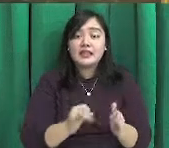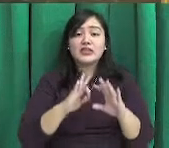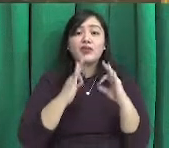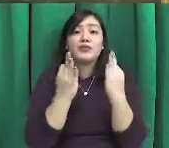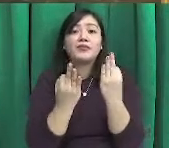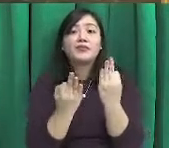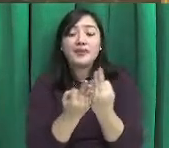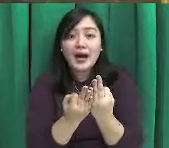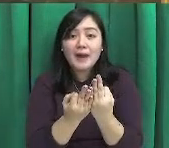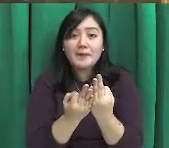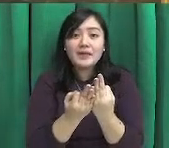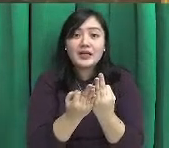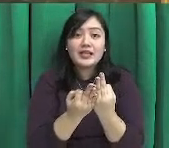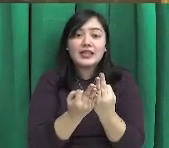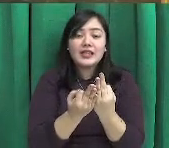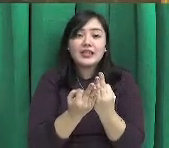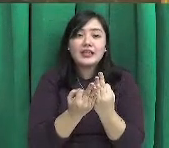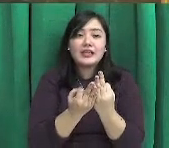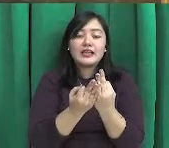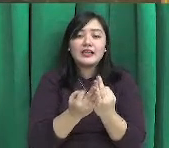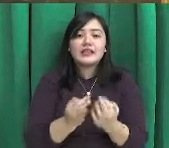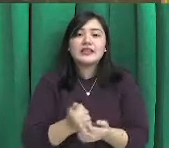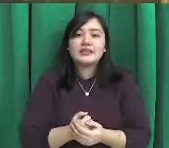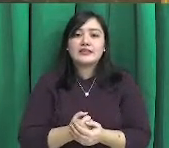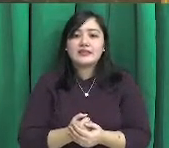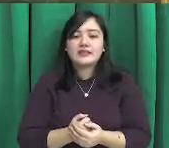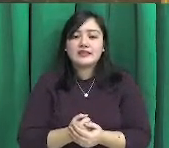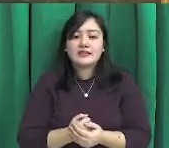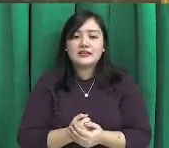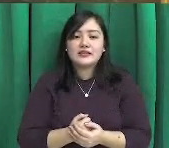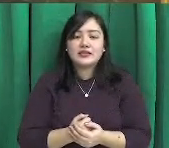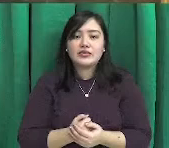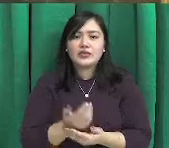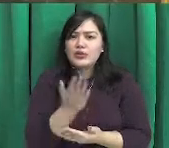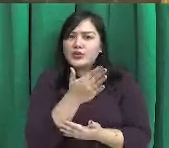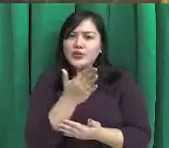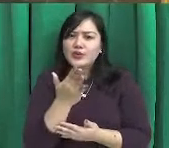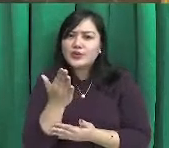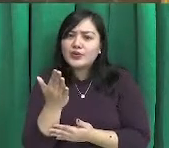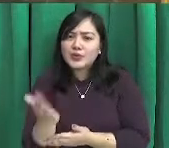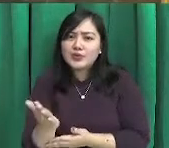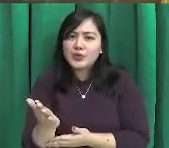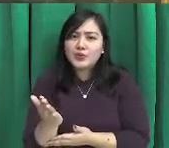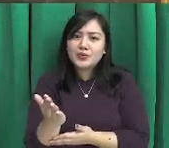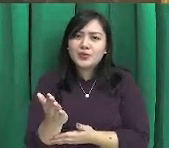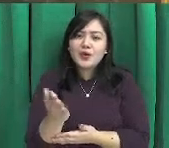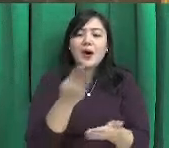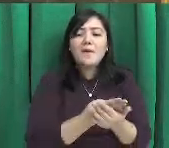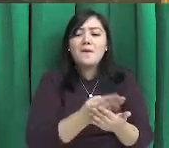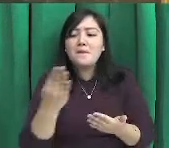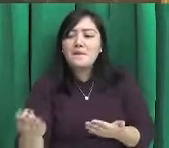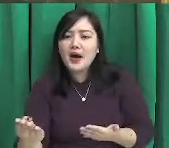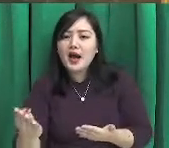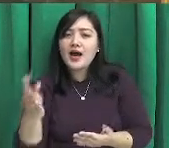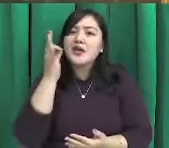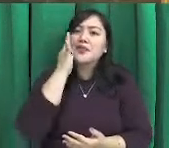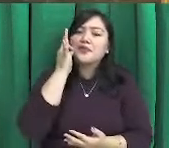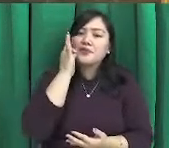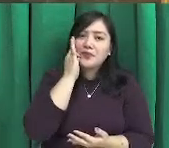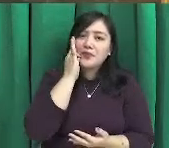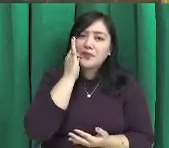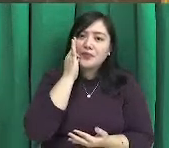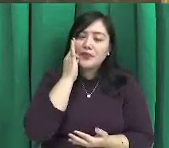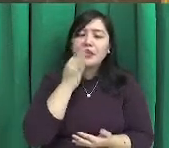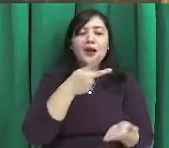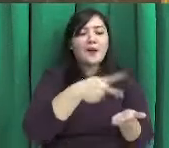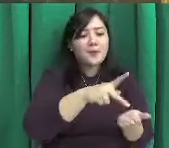mo maiiwasan yan. Bibili ka ng bigas, bibili ka ng ulam, may bills ka. You see, so pag hindi ka nagladlad